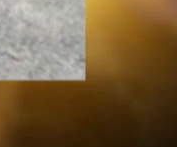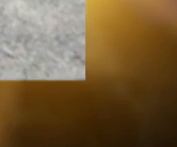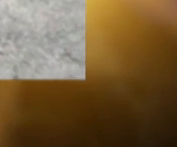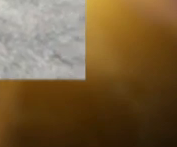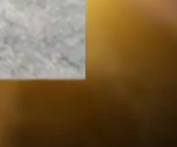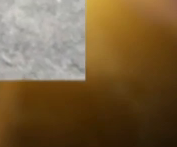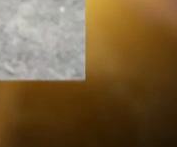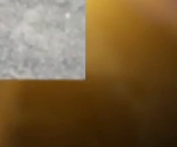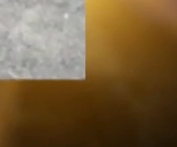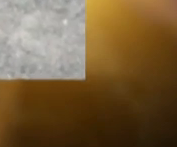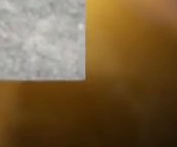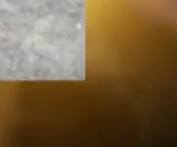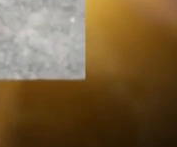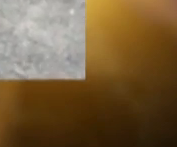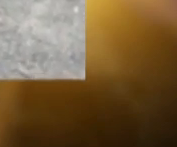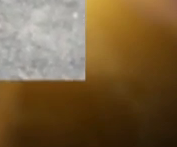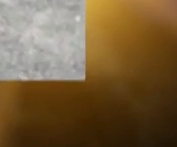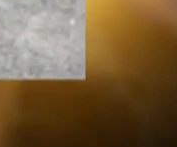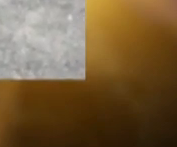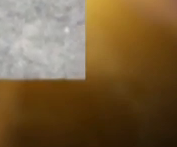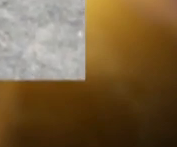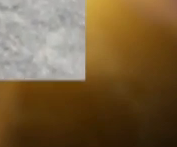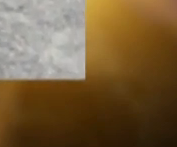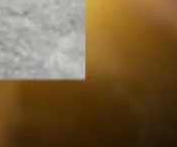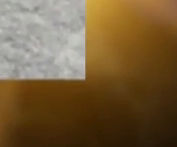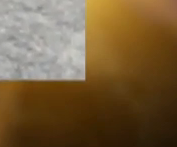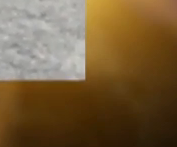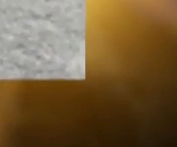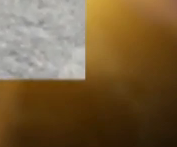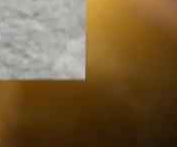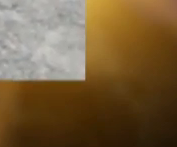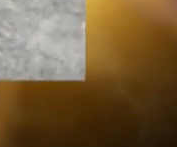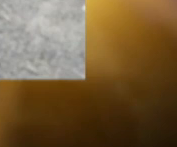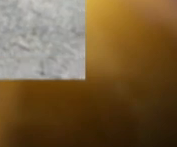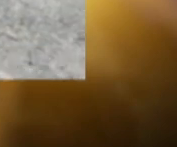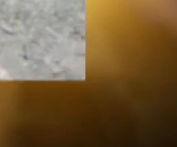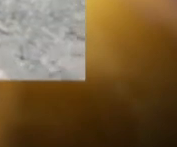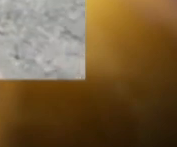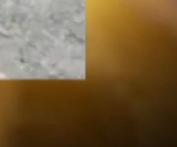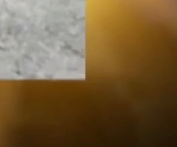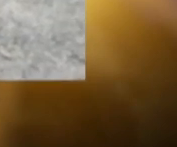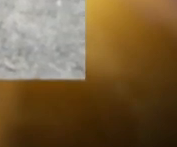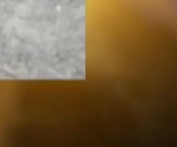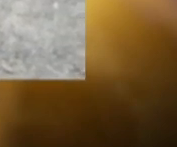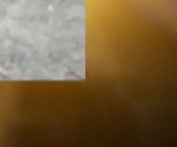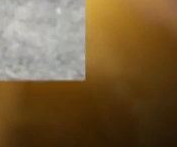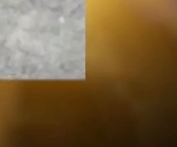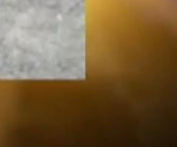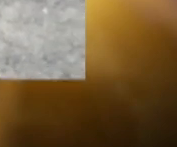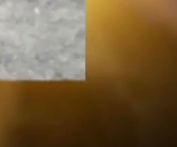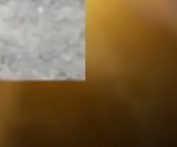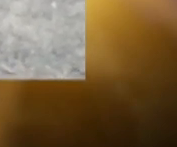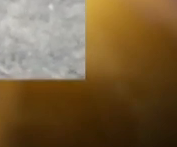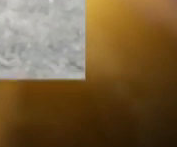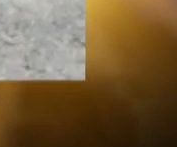itu apa itu oh inilah bayang-bayang saya Allah punya